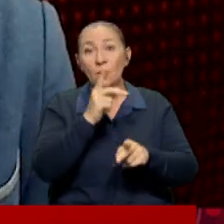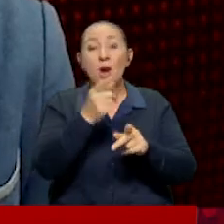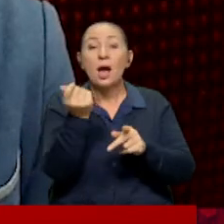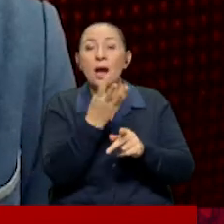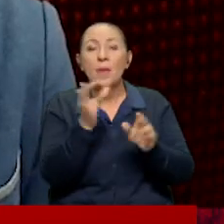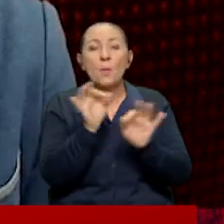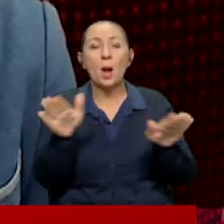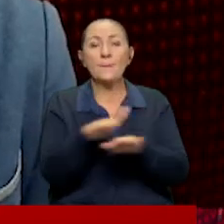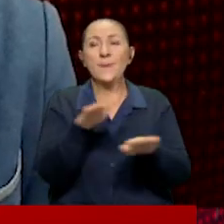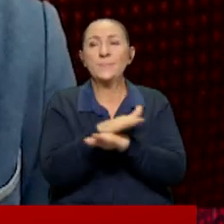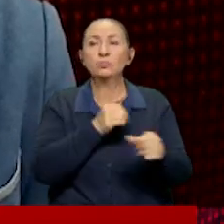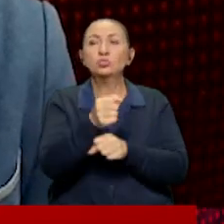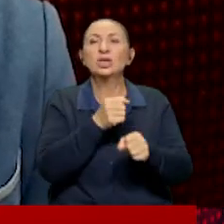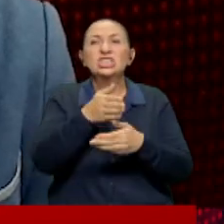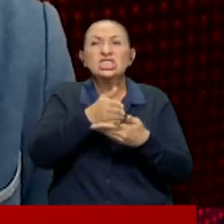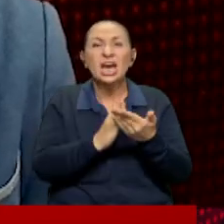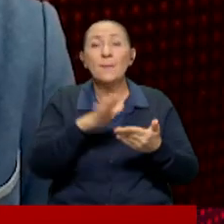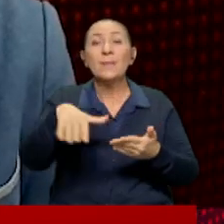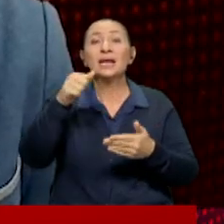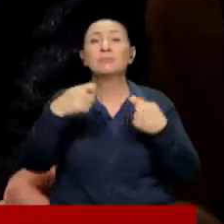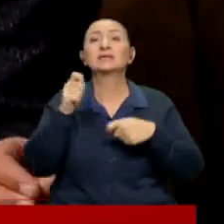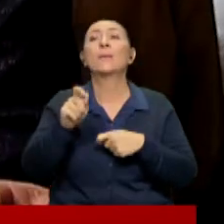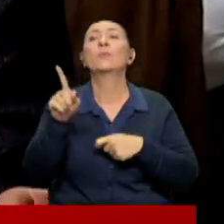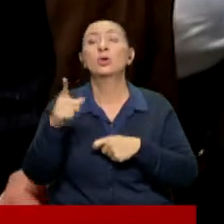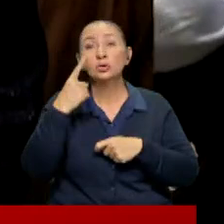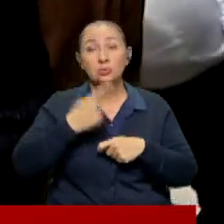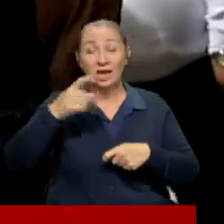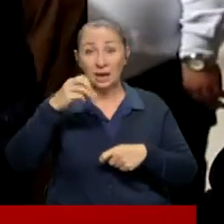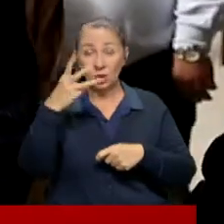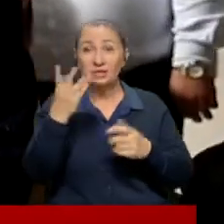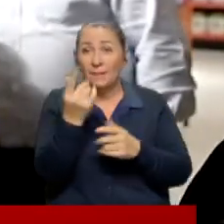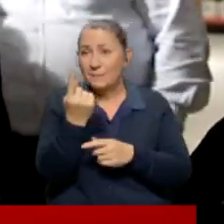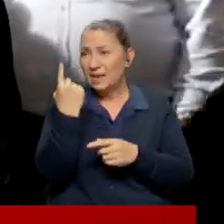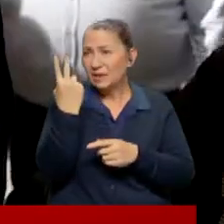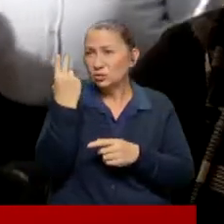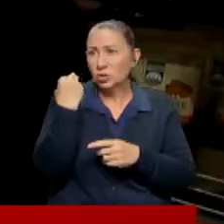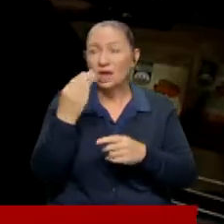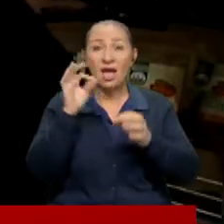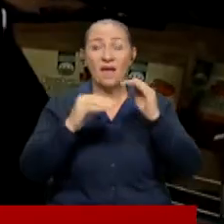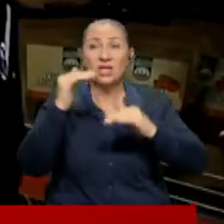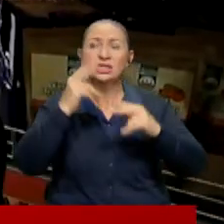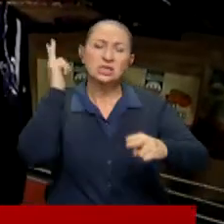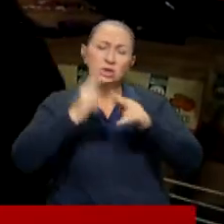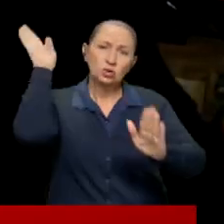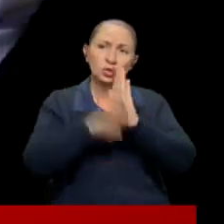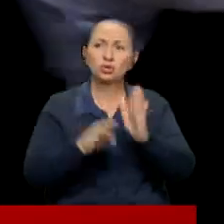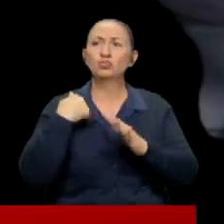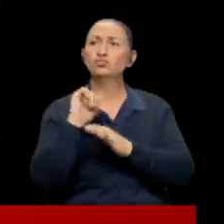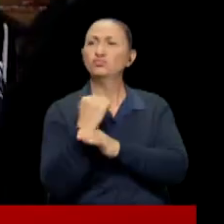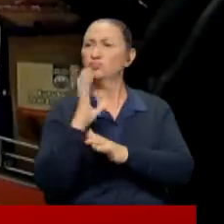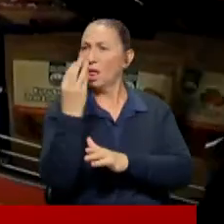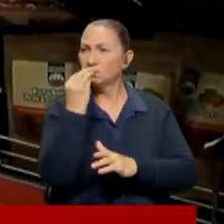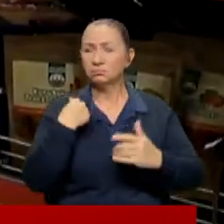yaptığı mücadelenin çeyreğini bile Merkez Bankası yapmıyor. Cumhurbaşkanı Erdoğan daha birkaç gün önce enflasyonu hızla düşürme